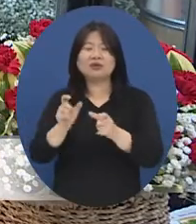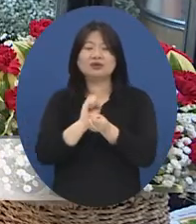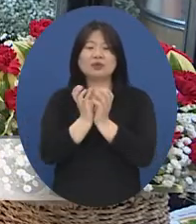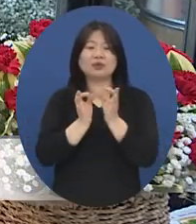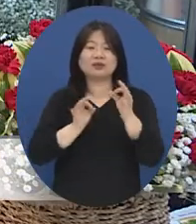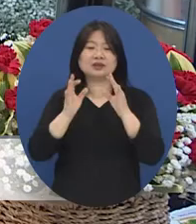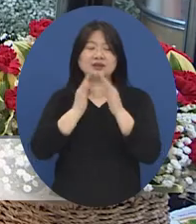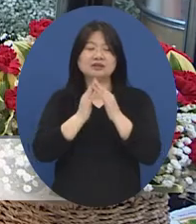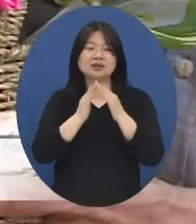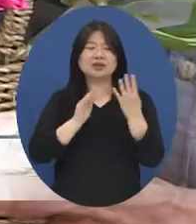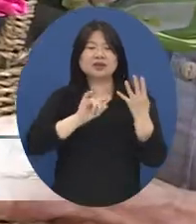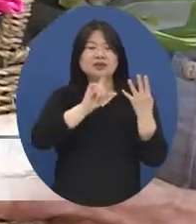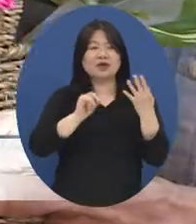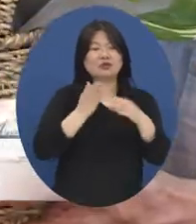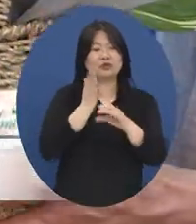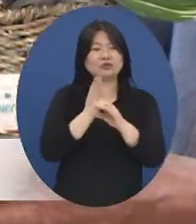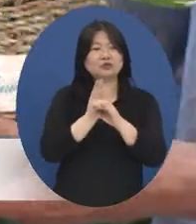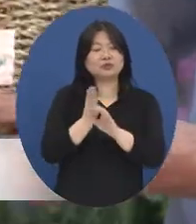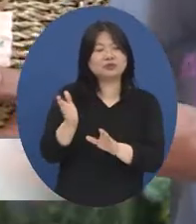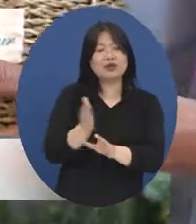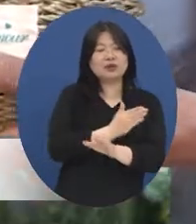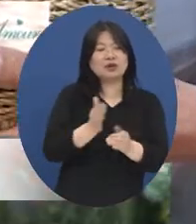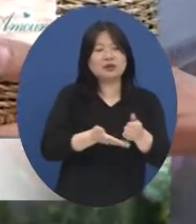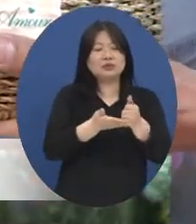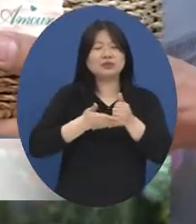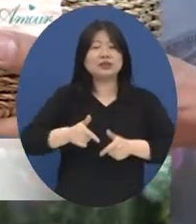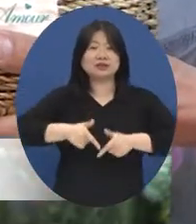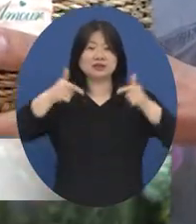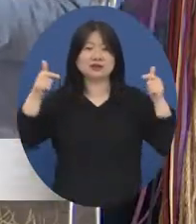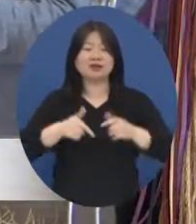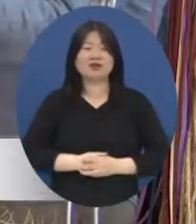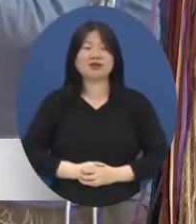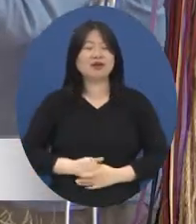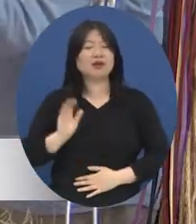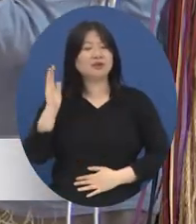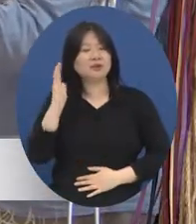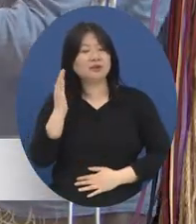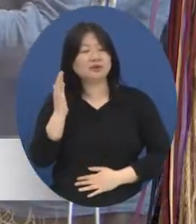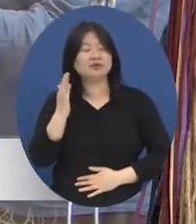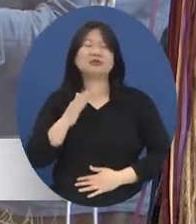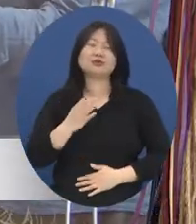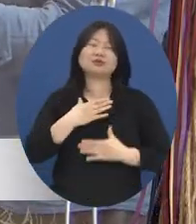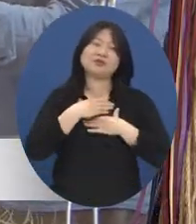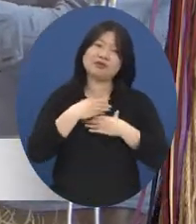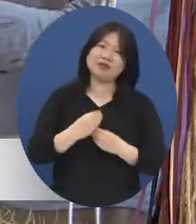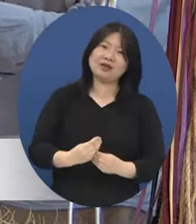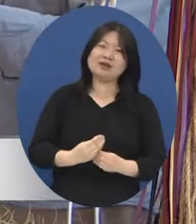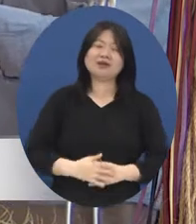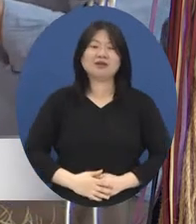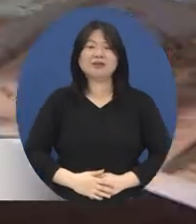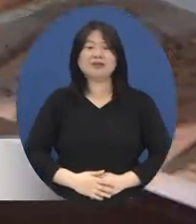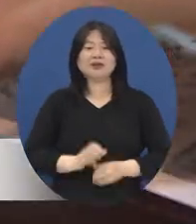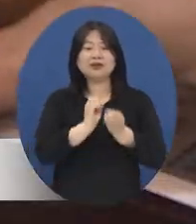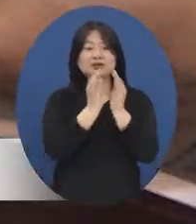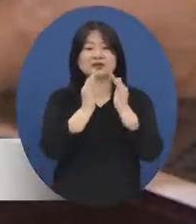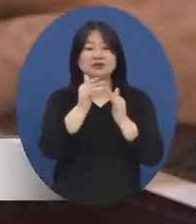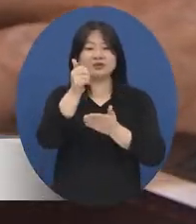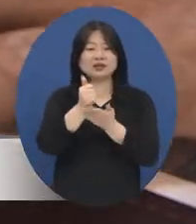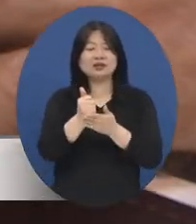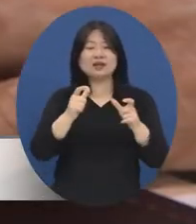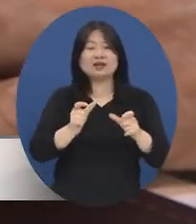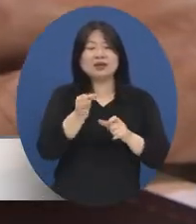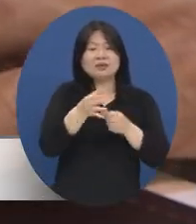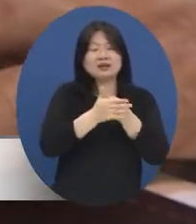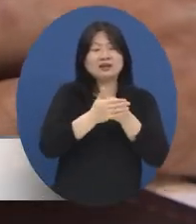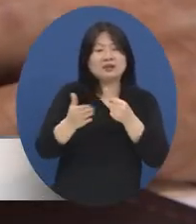꽃집은 4월 중순경부터 손님이 늘기 시작해 요새는 한시름 덜었습니다. 꽃집 주인은 지역 화폐